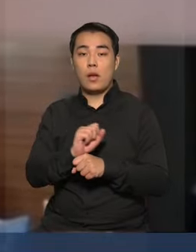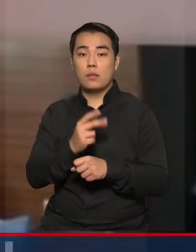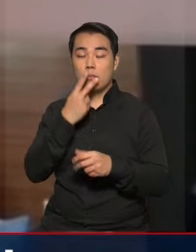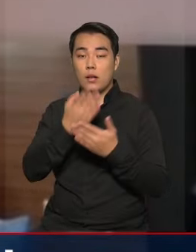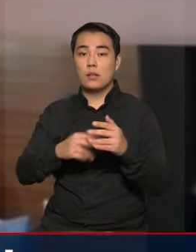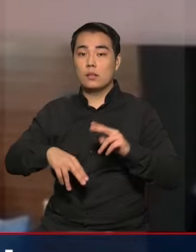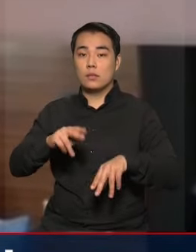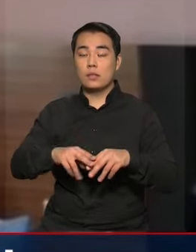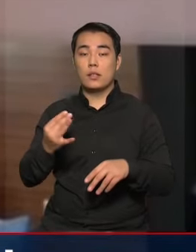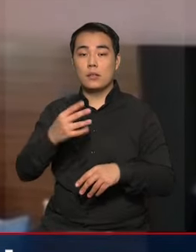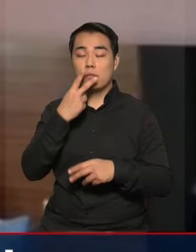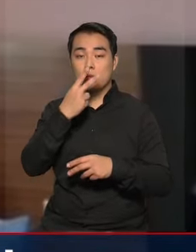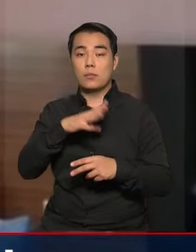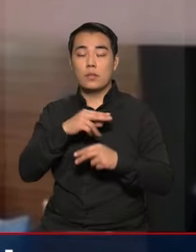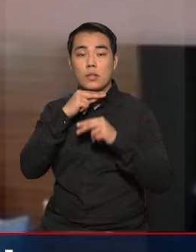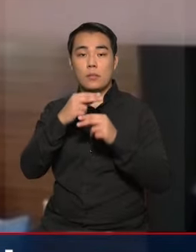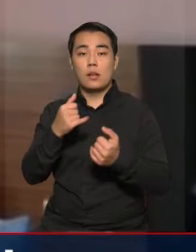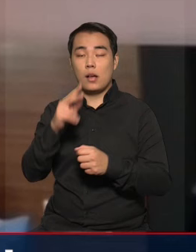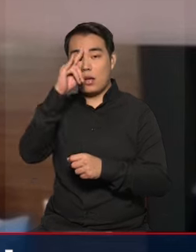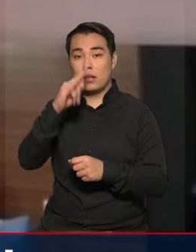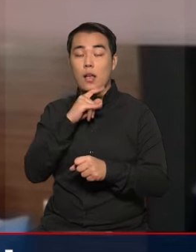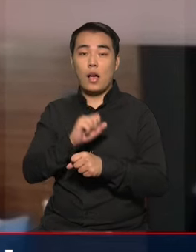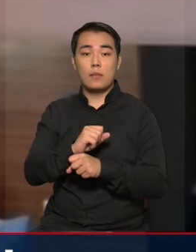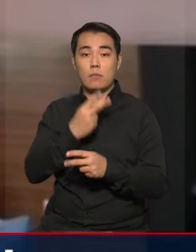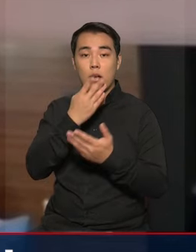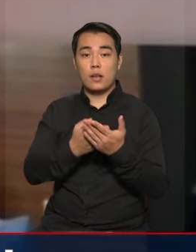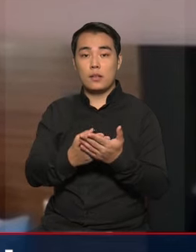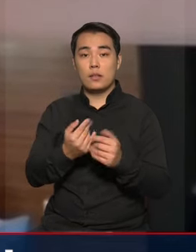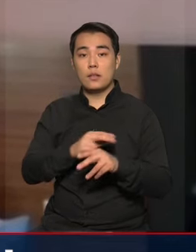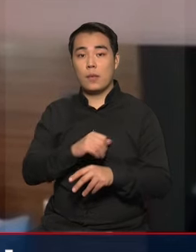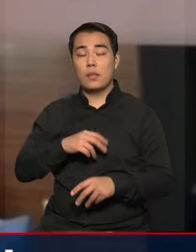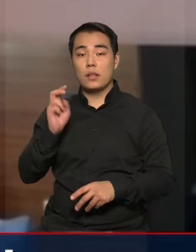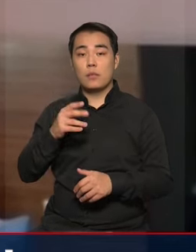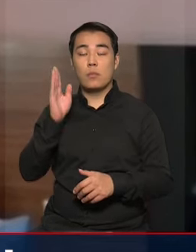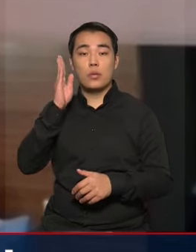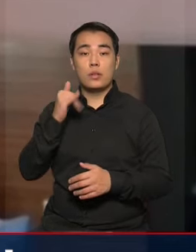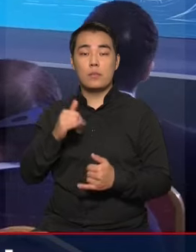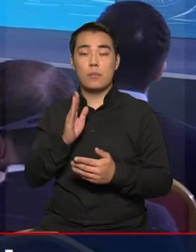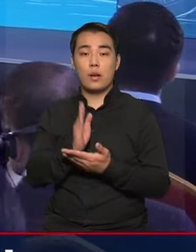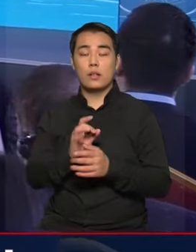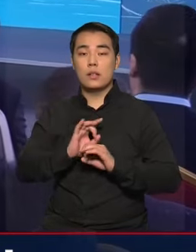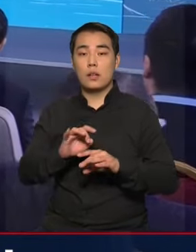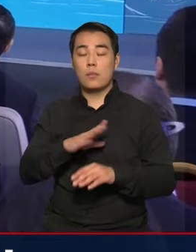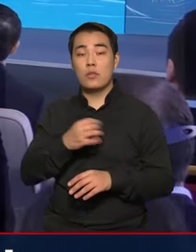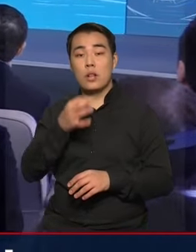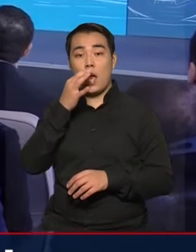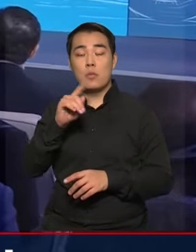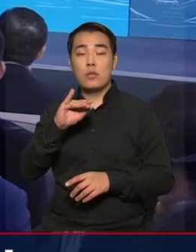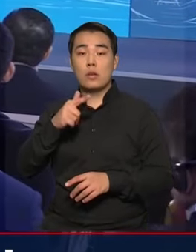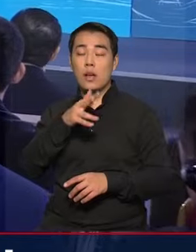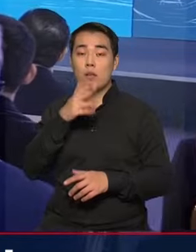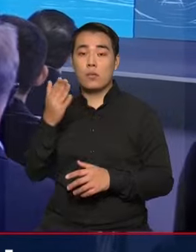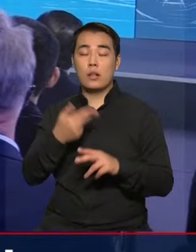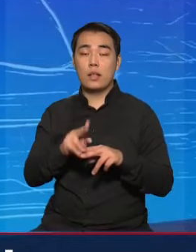да қызығушылығын ояттық. Сондай-ақ Қазақстандық авто өндірісті қаржыландырғысы келетіндер біздің өнімнің болашағы бар деп отыр. Айтпақшы, оңтүсі кореялық